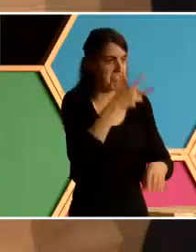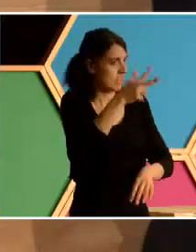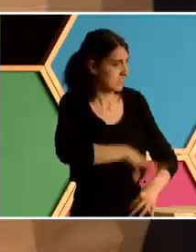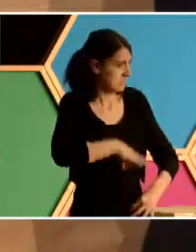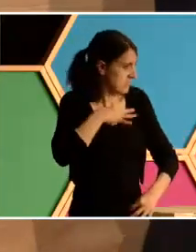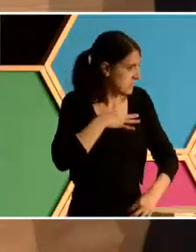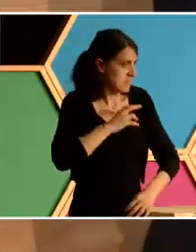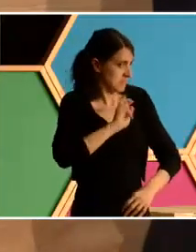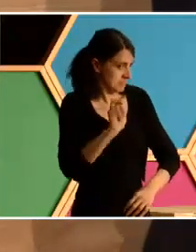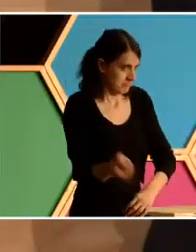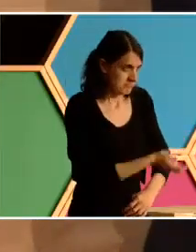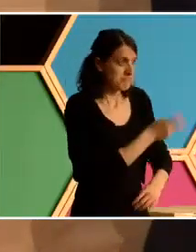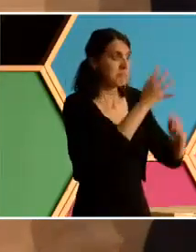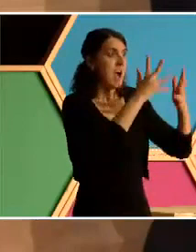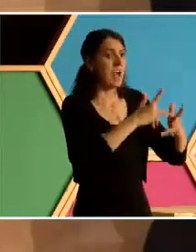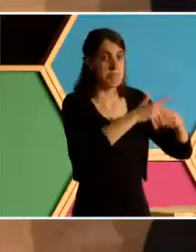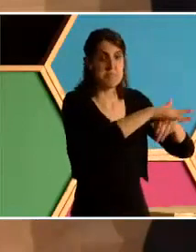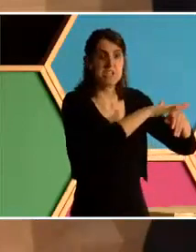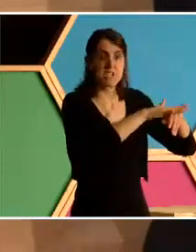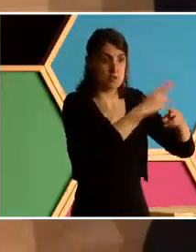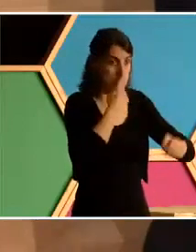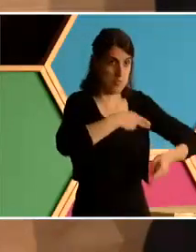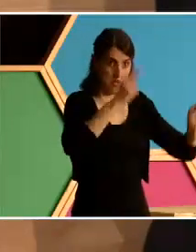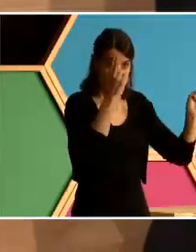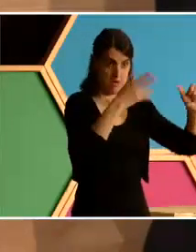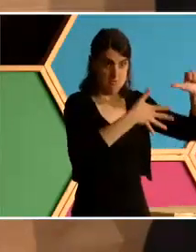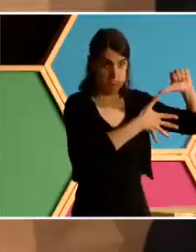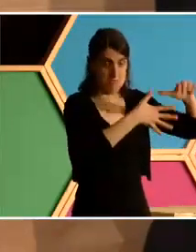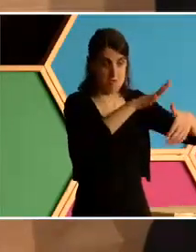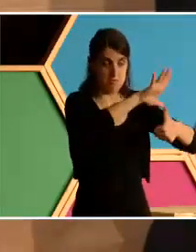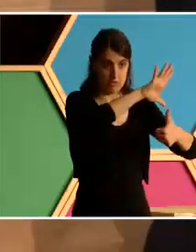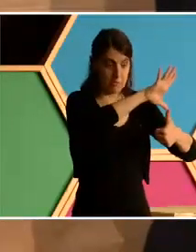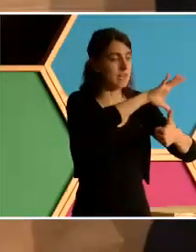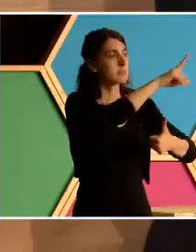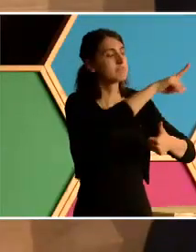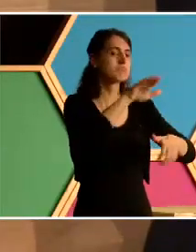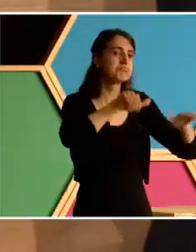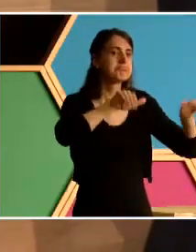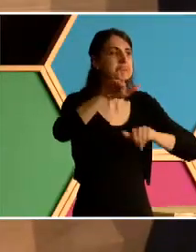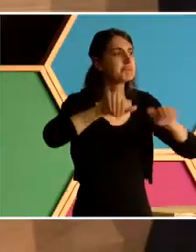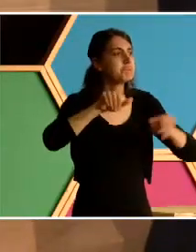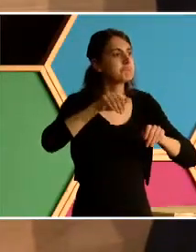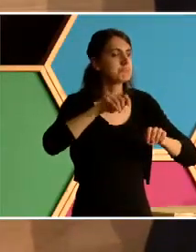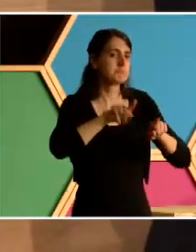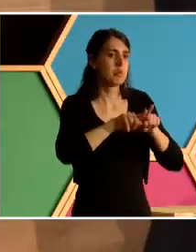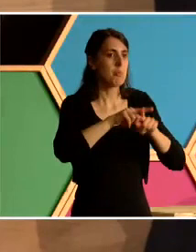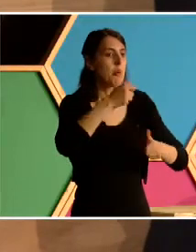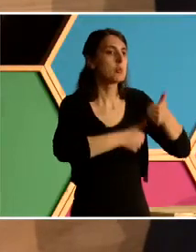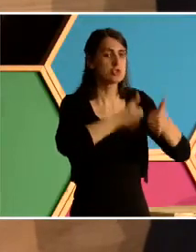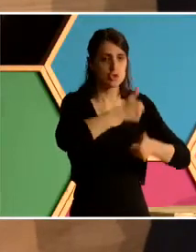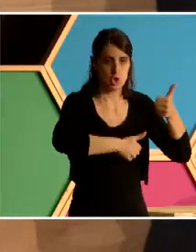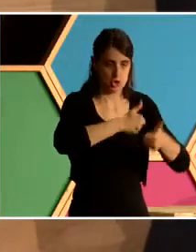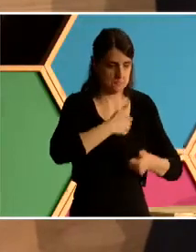i l'administració pública americana va convocar el que tindríem unes oposicions. La noia s'hi va